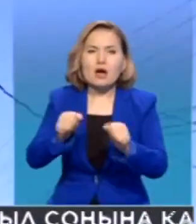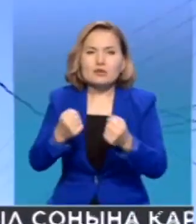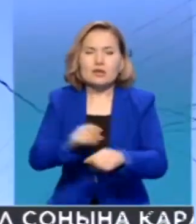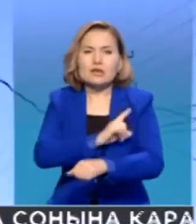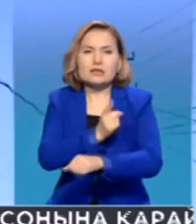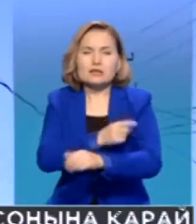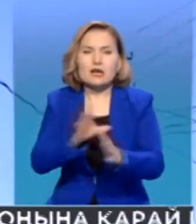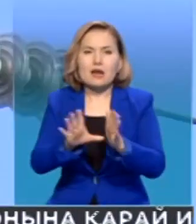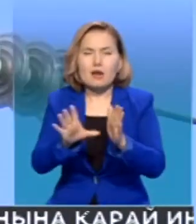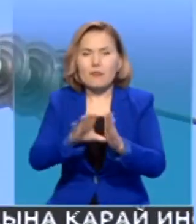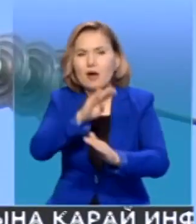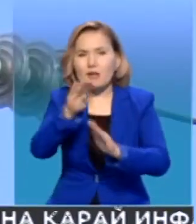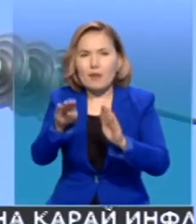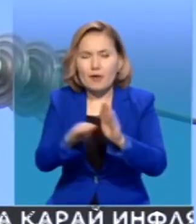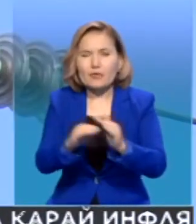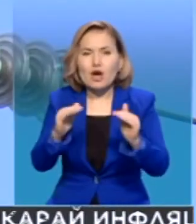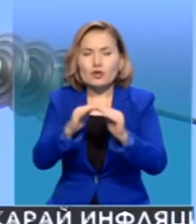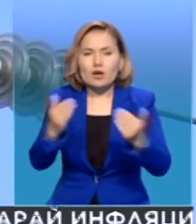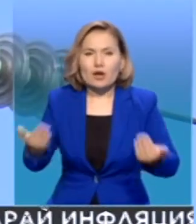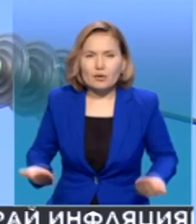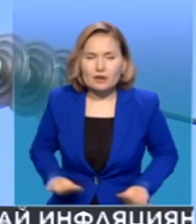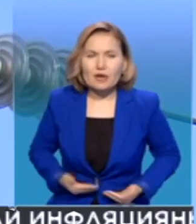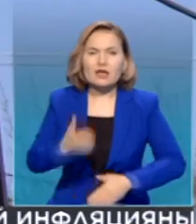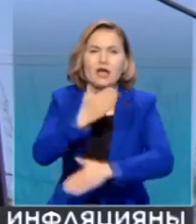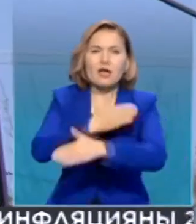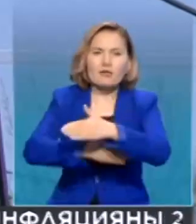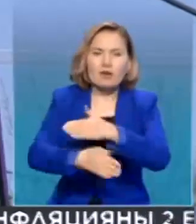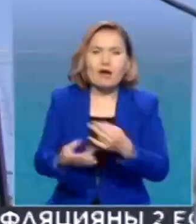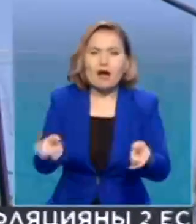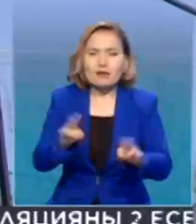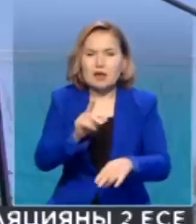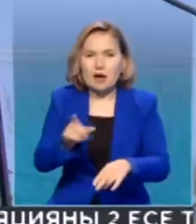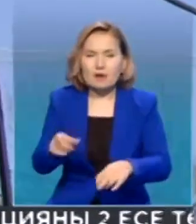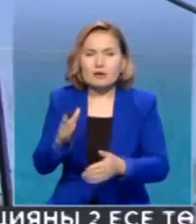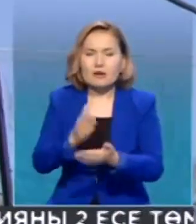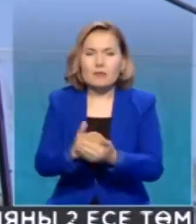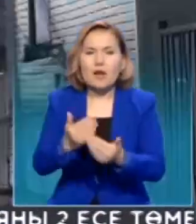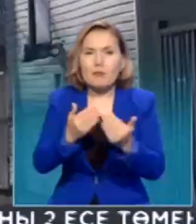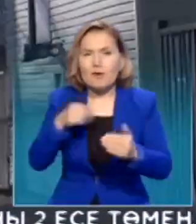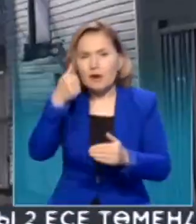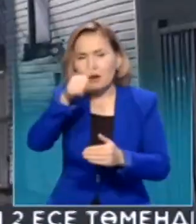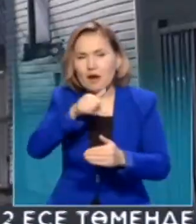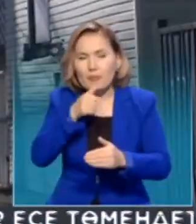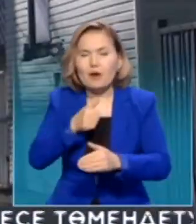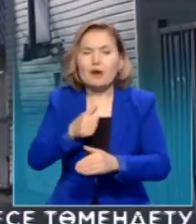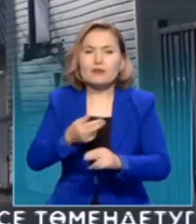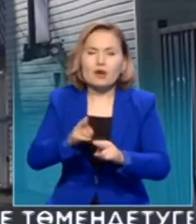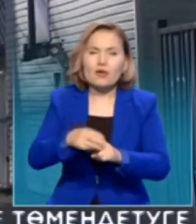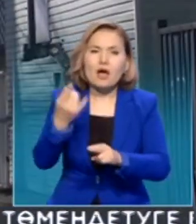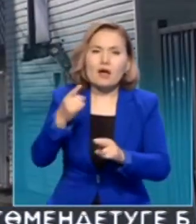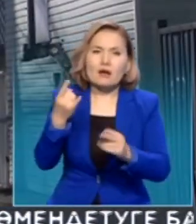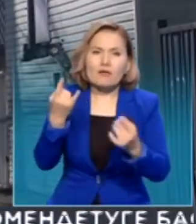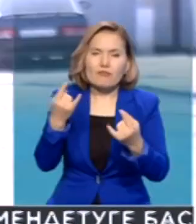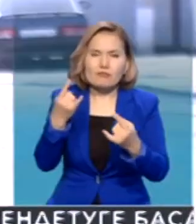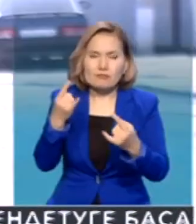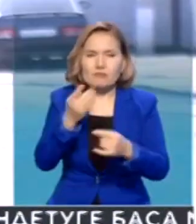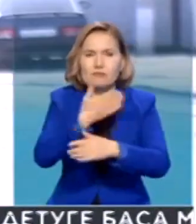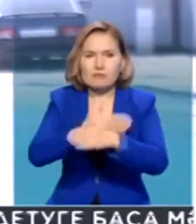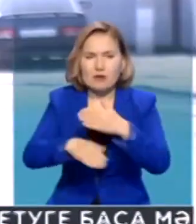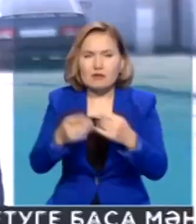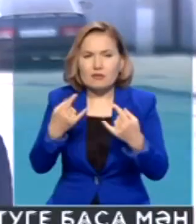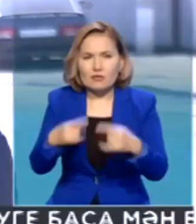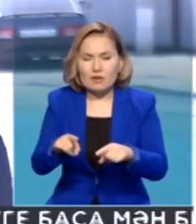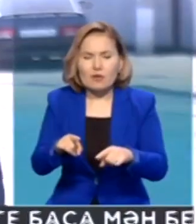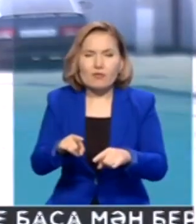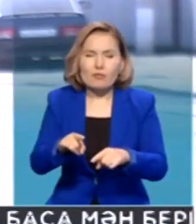электр желілерінің кесірінен мүгедек арбасына таңылдым дейтіндер де баршылық. Соңғы жылдары тіпті сал ауруымен туылған балалар көбейген. Мен